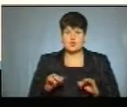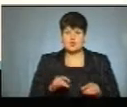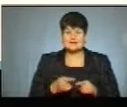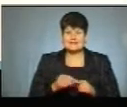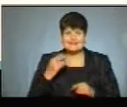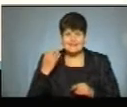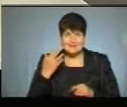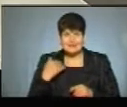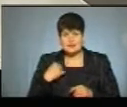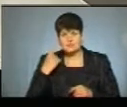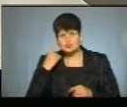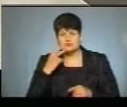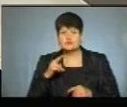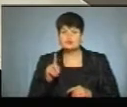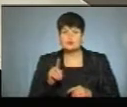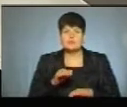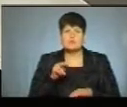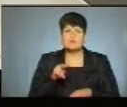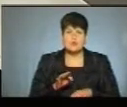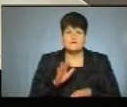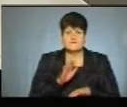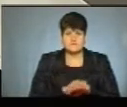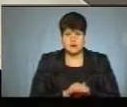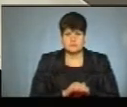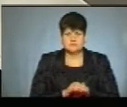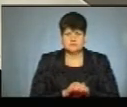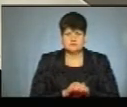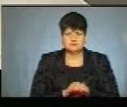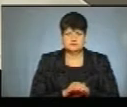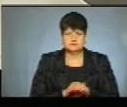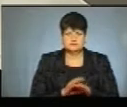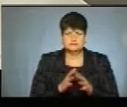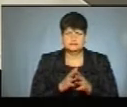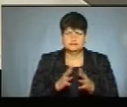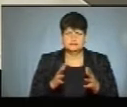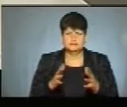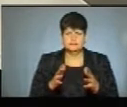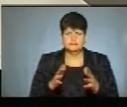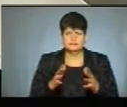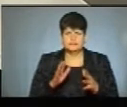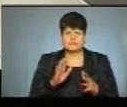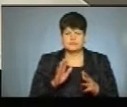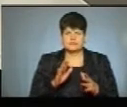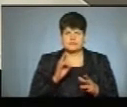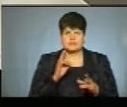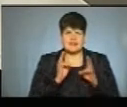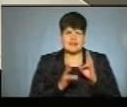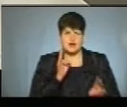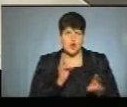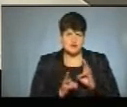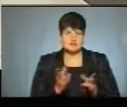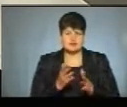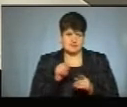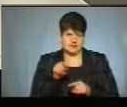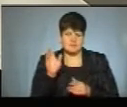думаю, що бо по факту ну, більшість бойовиків, терористів, які там є в місцевих, та,